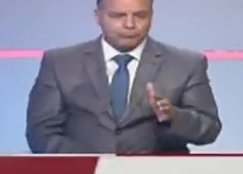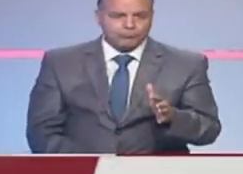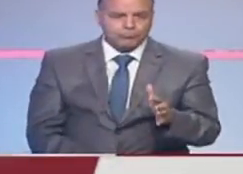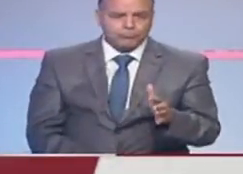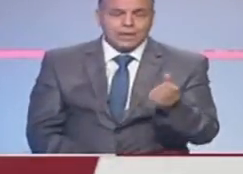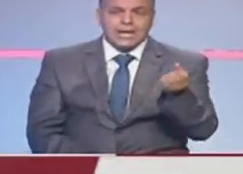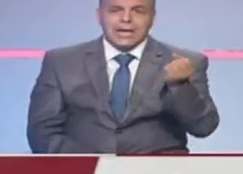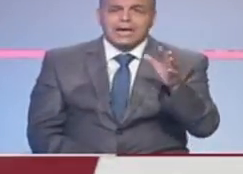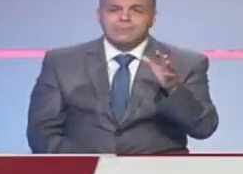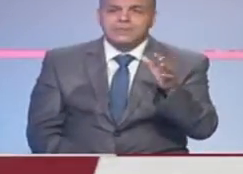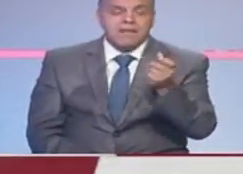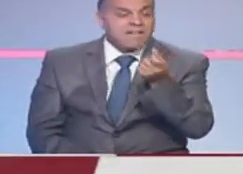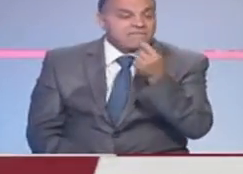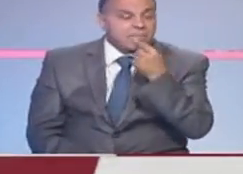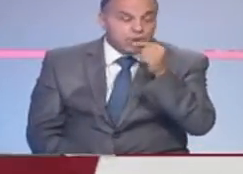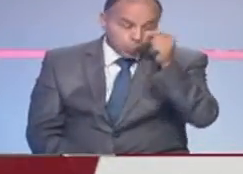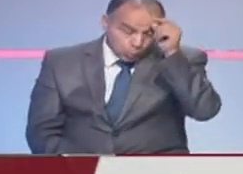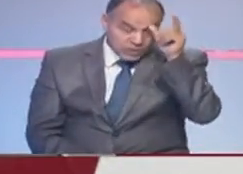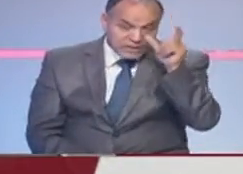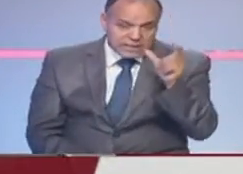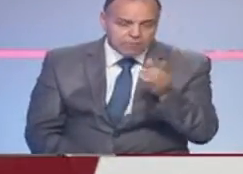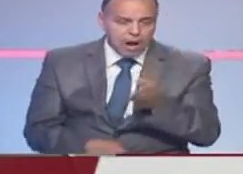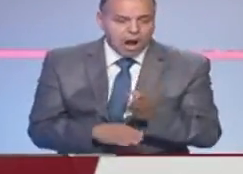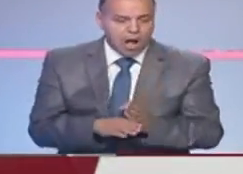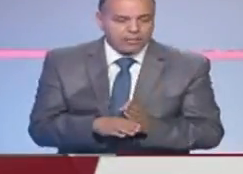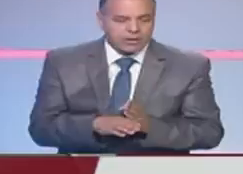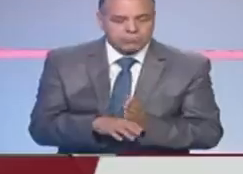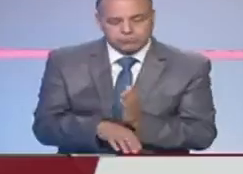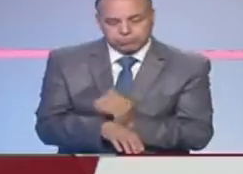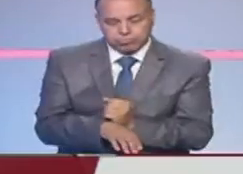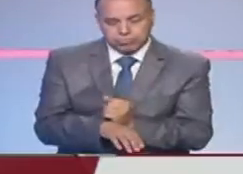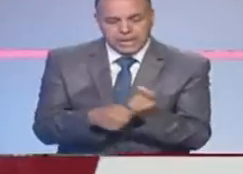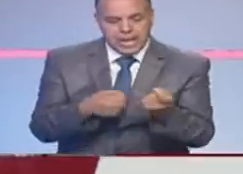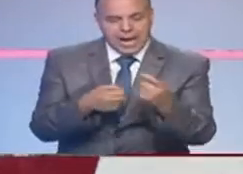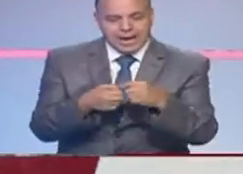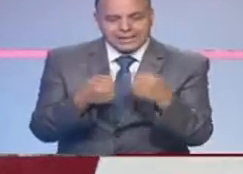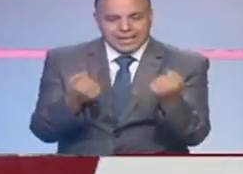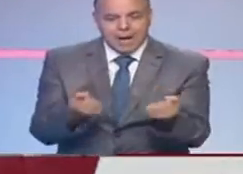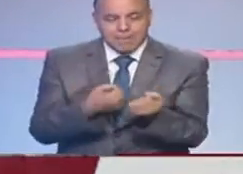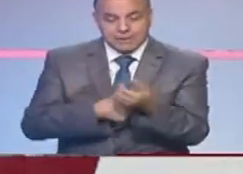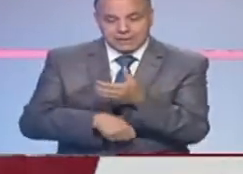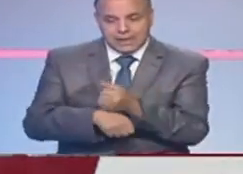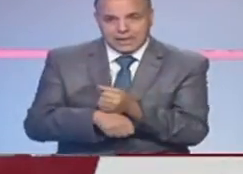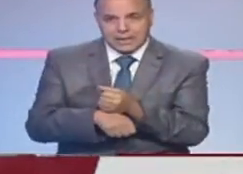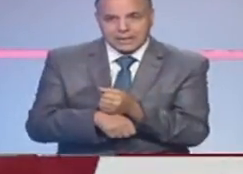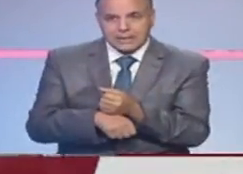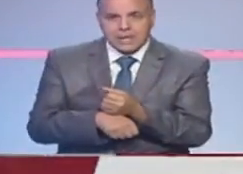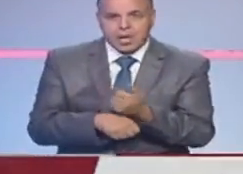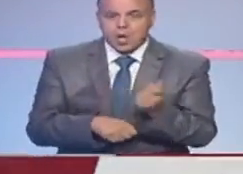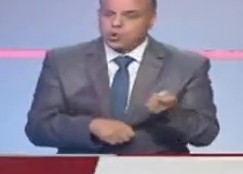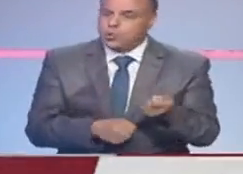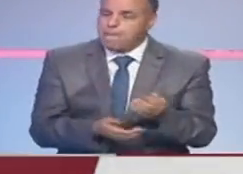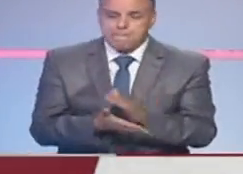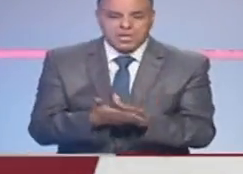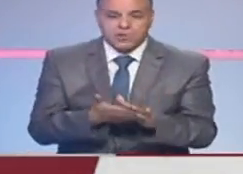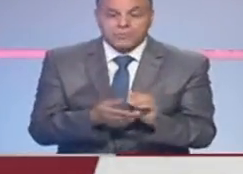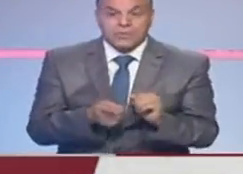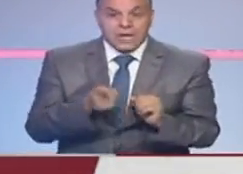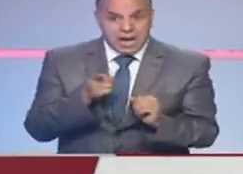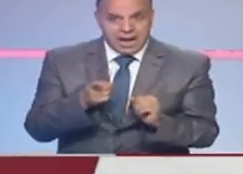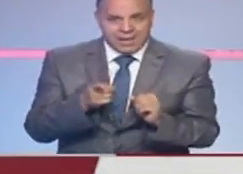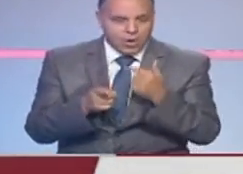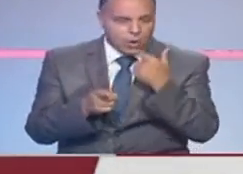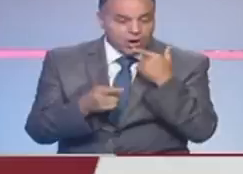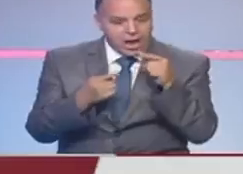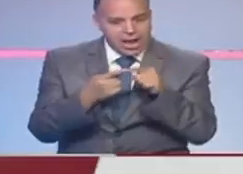خمسمائه صيدليه بكافه ولايات الجمهوريه انخرطت في حمله تلقيح بصفه مجانيه وذلك